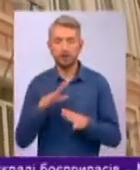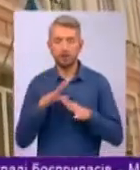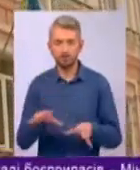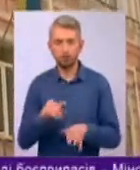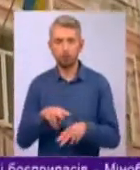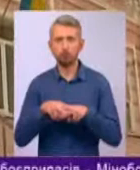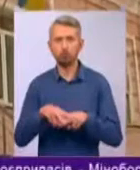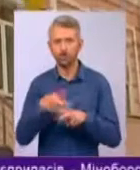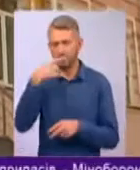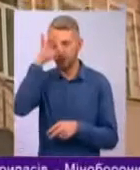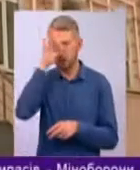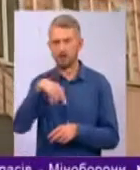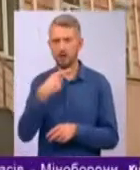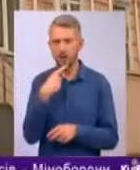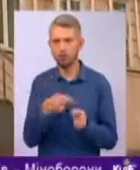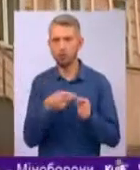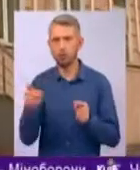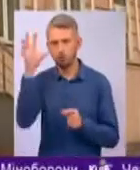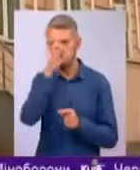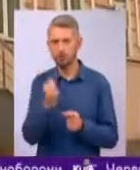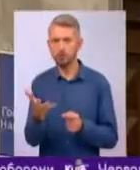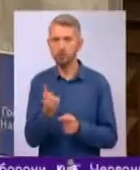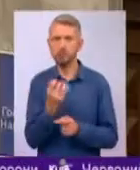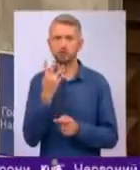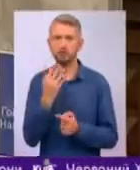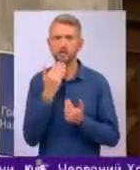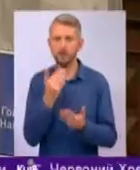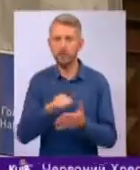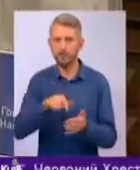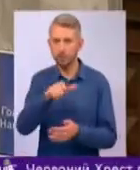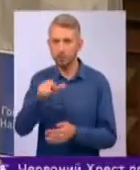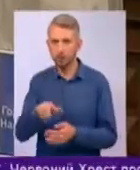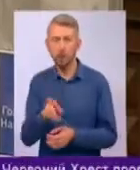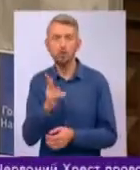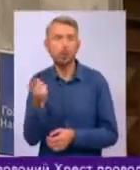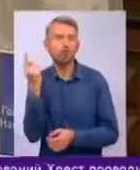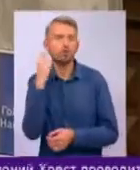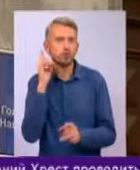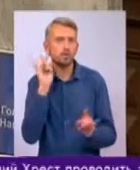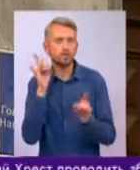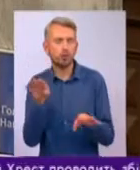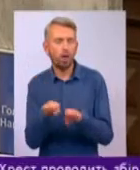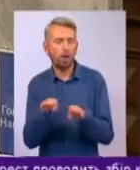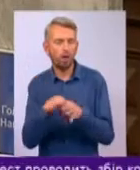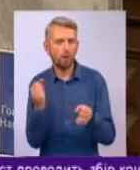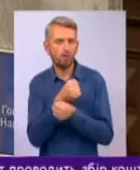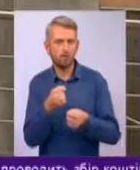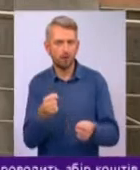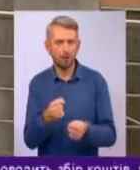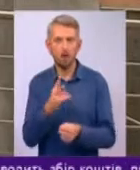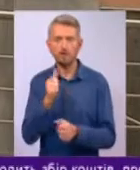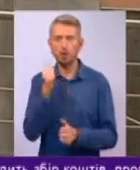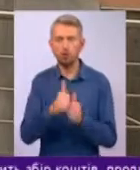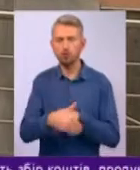У столичній поліції кажуть, протягом ночі отримали 4 звернення від людей, які чули звуки, схожі на вибухи. На